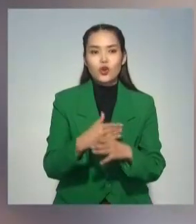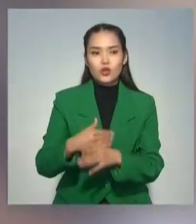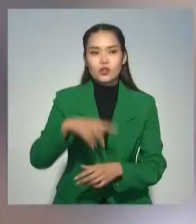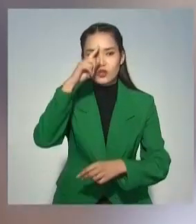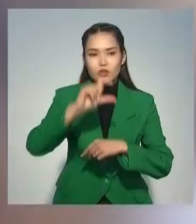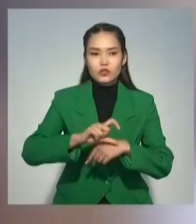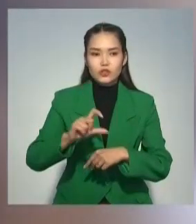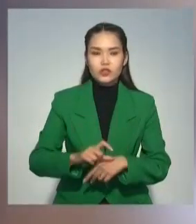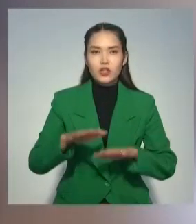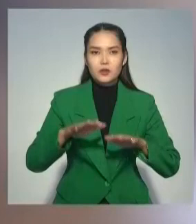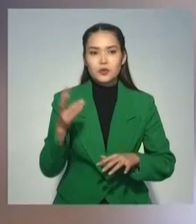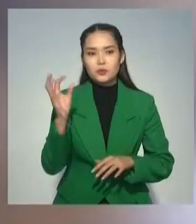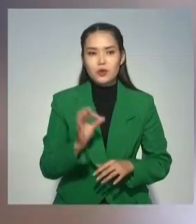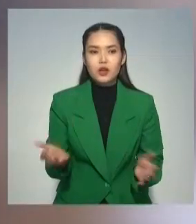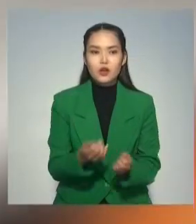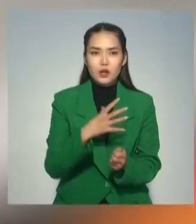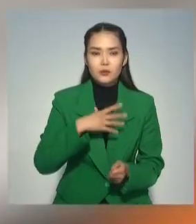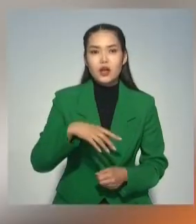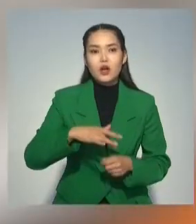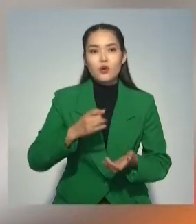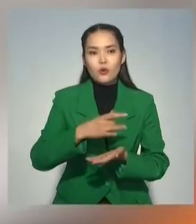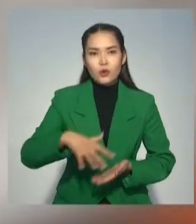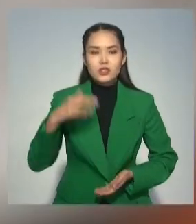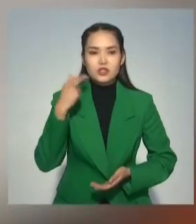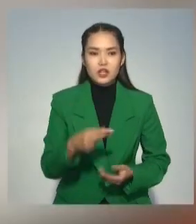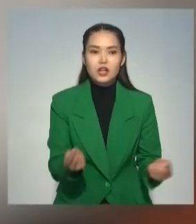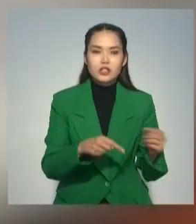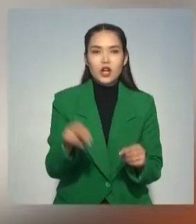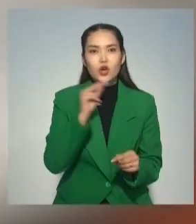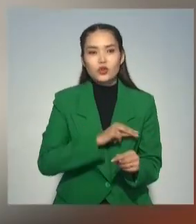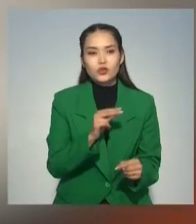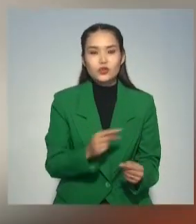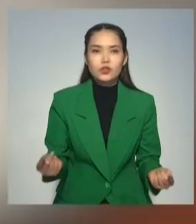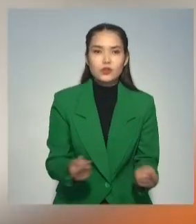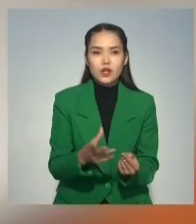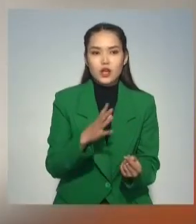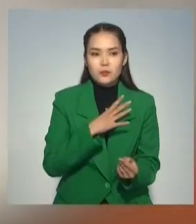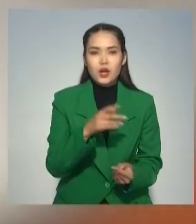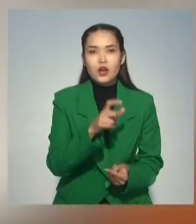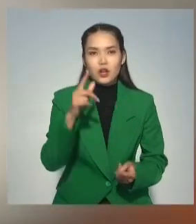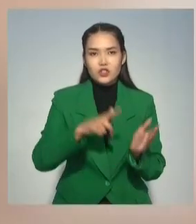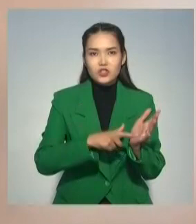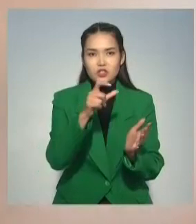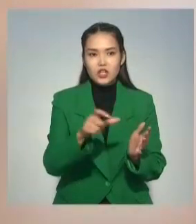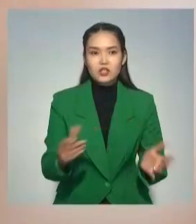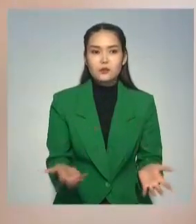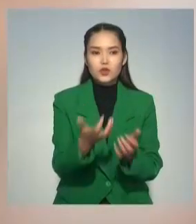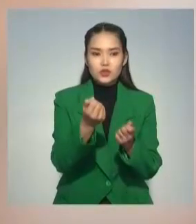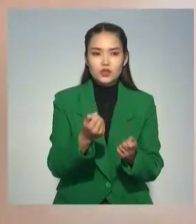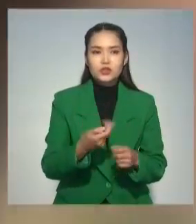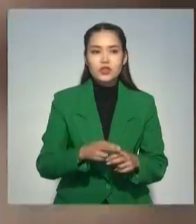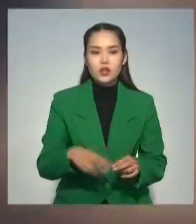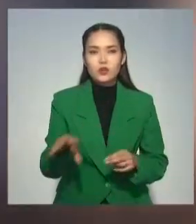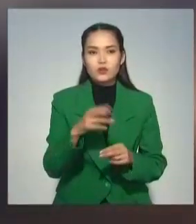провинциясында, Нұрдағы, Газиантеп және Хатай қалаларында іздестіру құтқару жұмыстарын жүргізді. Үйінді астынан 7 азаматты құтқарды, 88 мәйітті алып